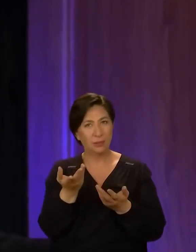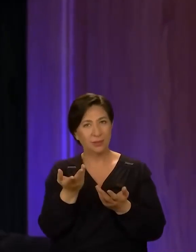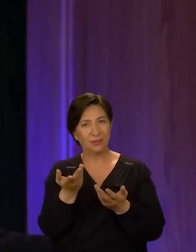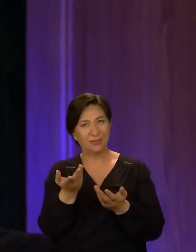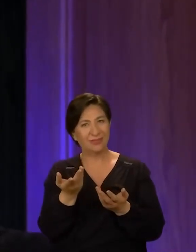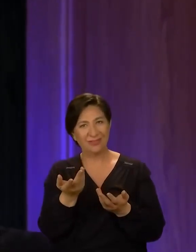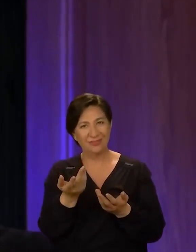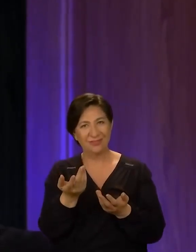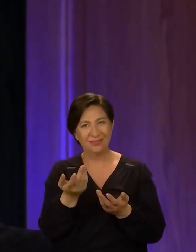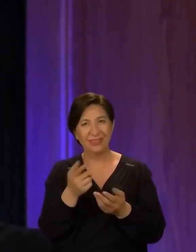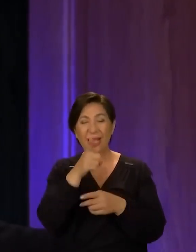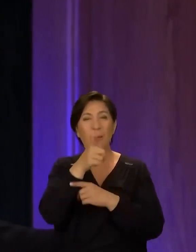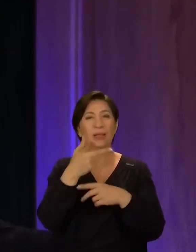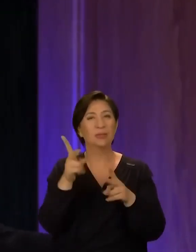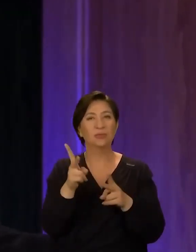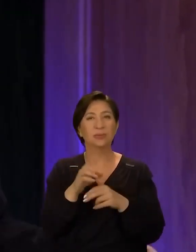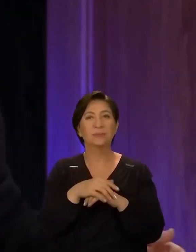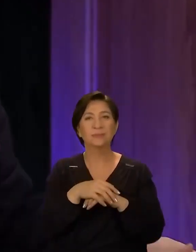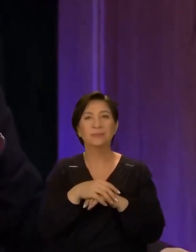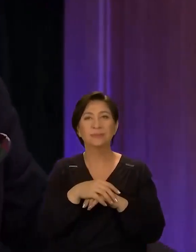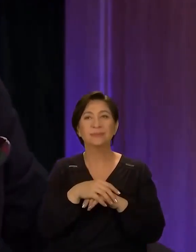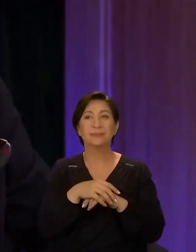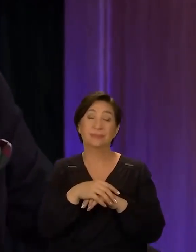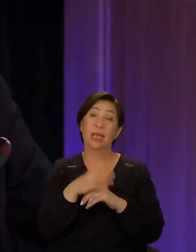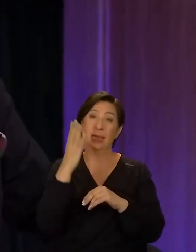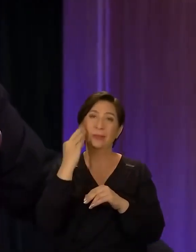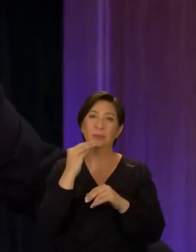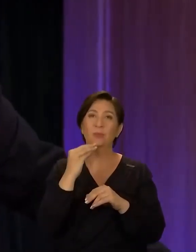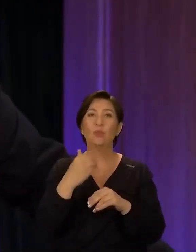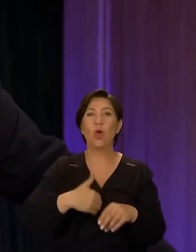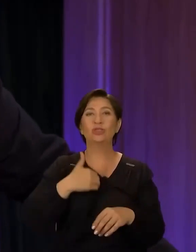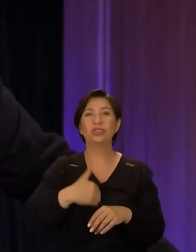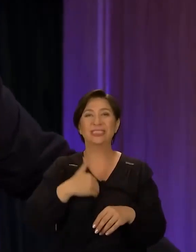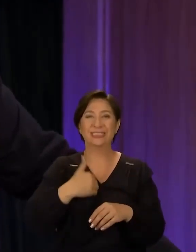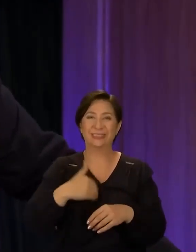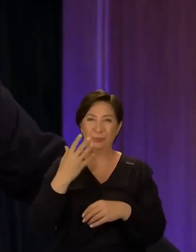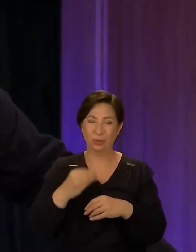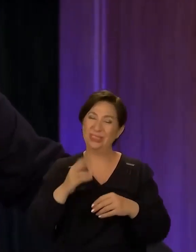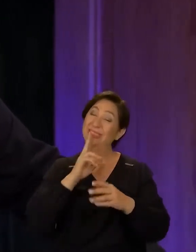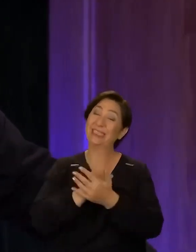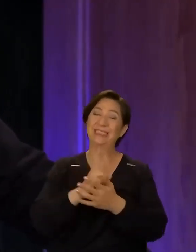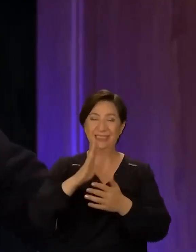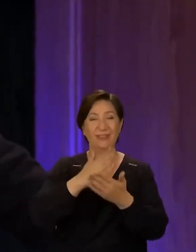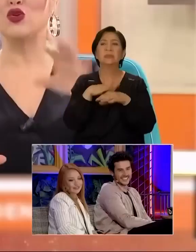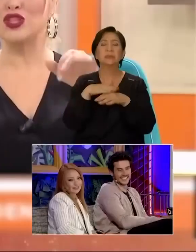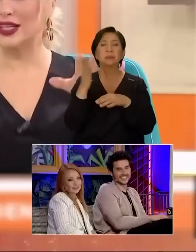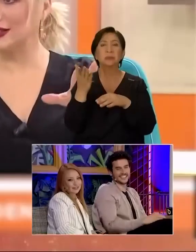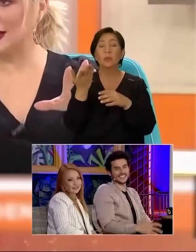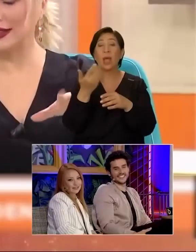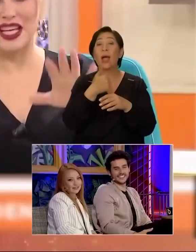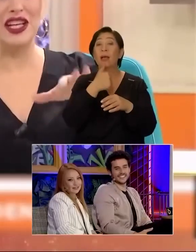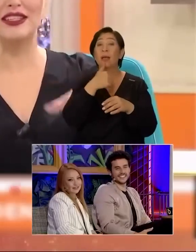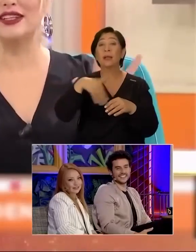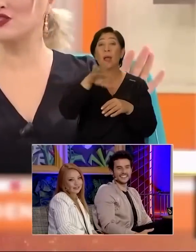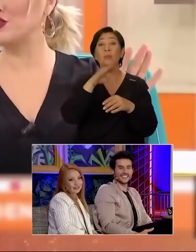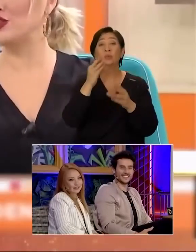lan? Kamera da açık. Ne ya, ne ya? Anladım. Bronşit. Kesinlikle evet. Devam. Kurcaladığın